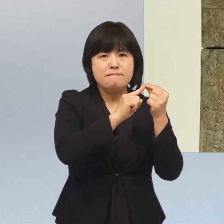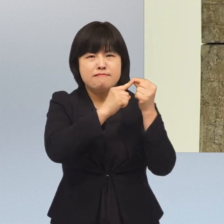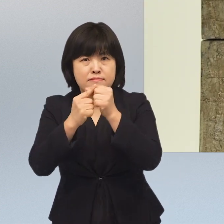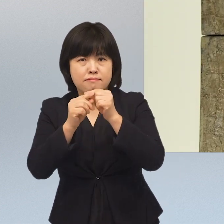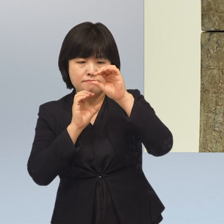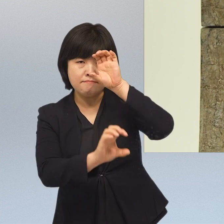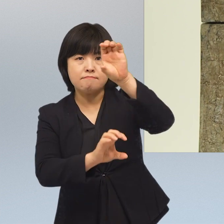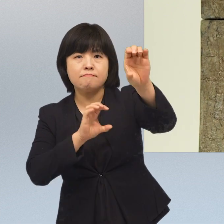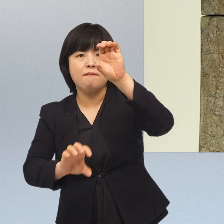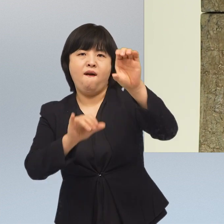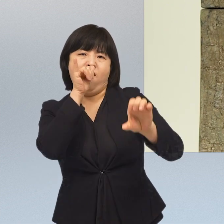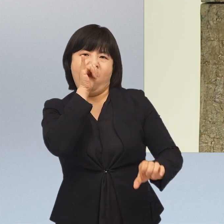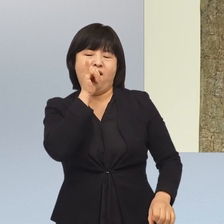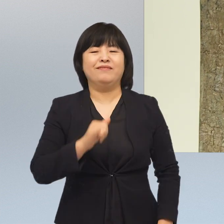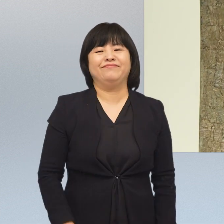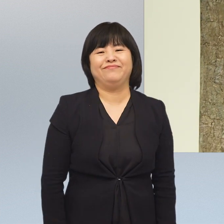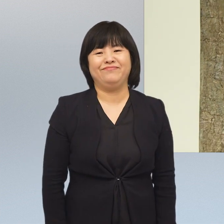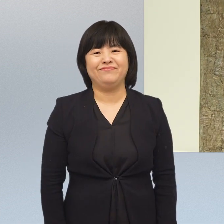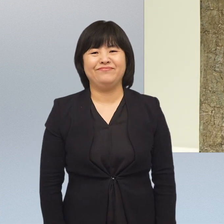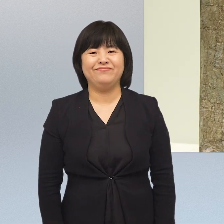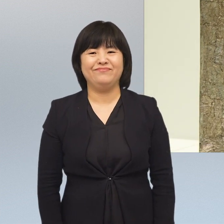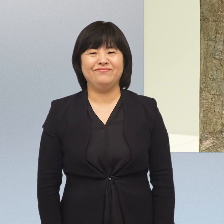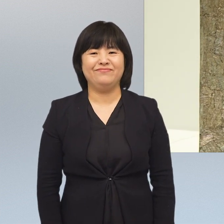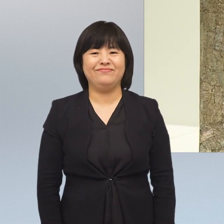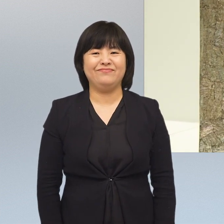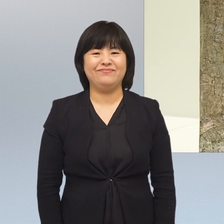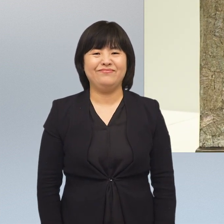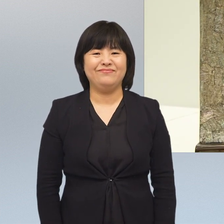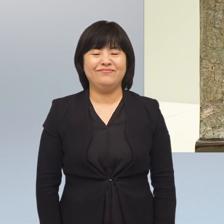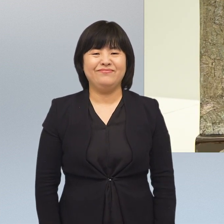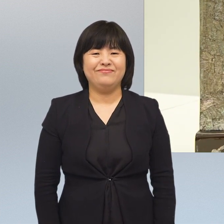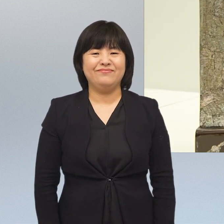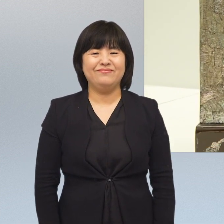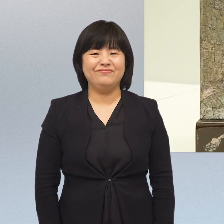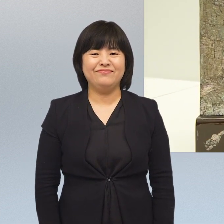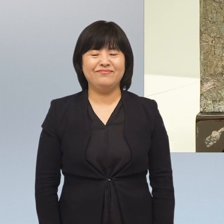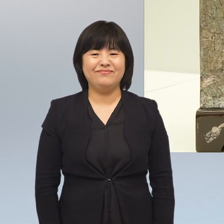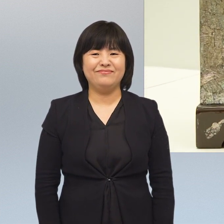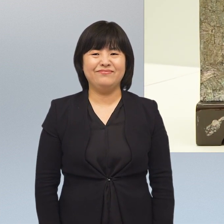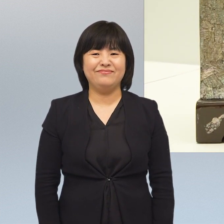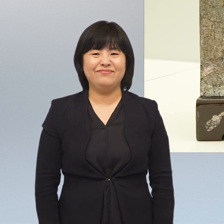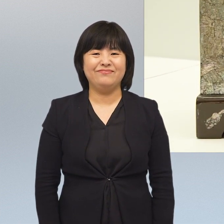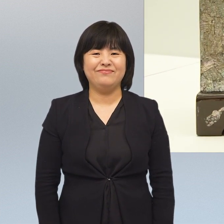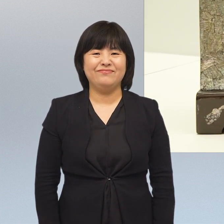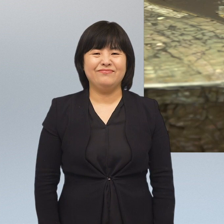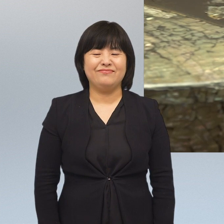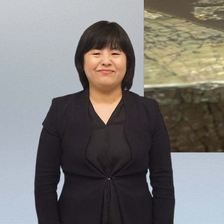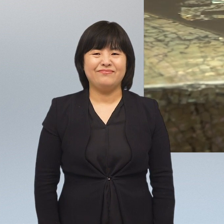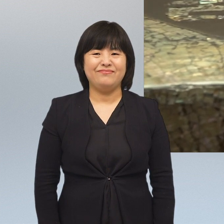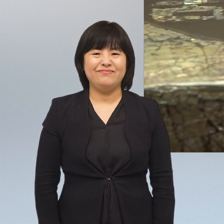부귀다남, 아래층에는 자손창성, 만사성취라는 글자가 자개로 장식되어 있다.